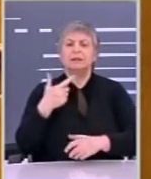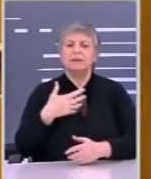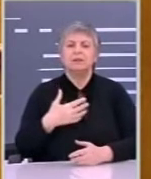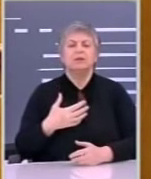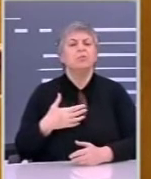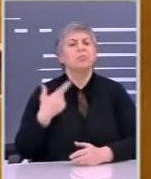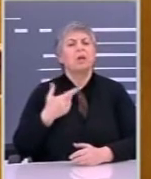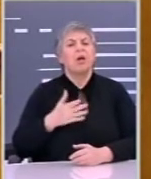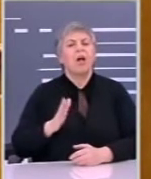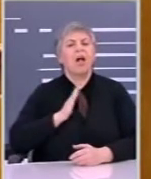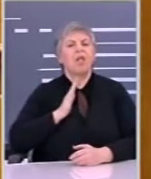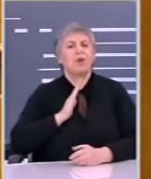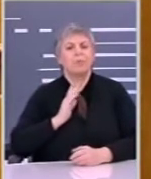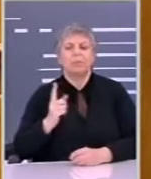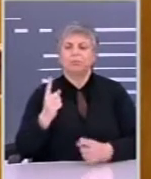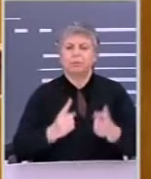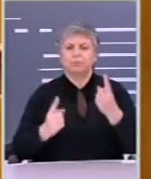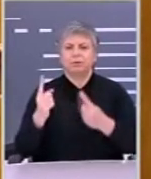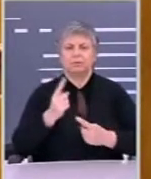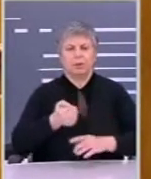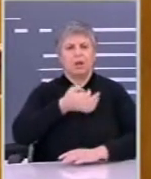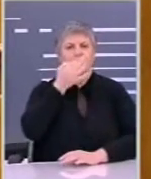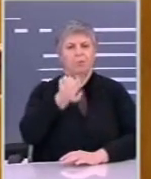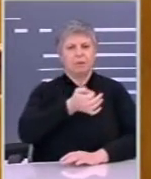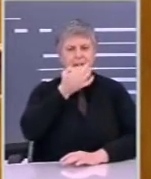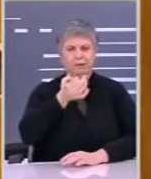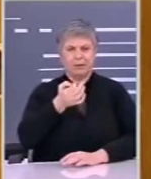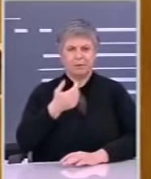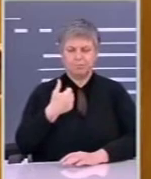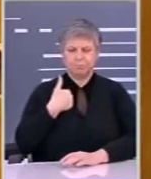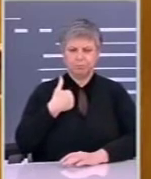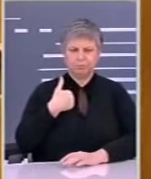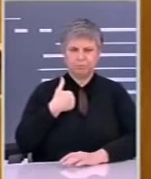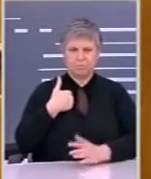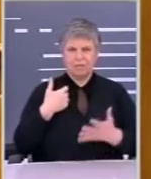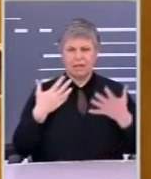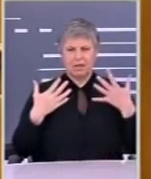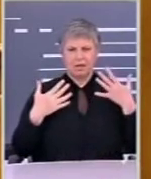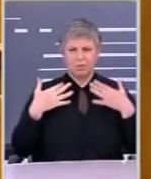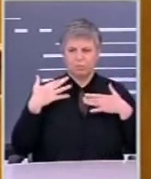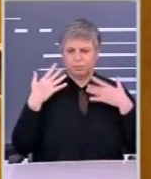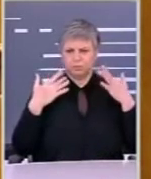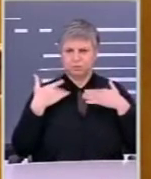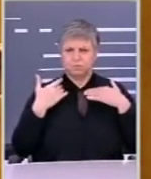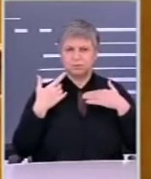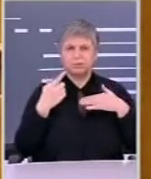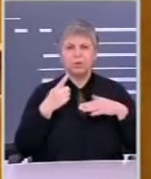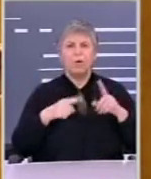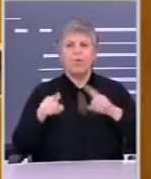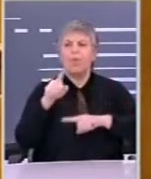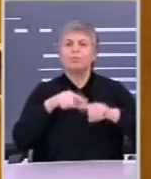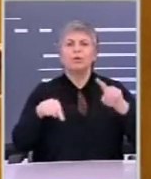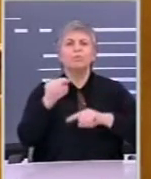που μιλήσανε, όπου πραγματικά εγώ δυσκολεύομαι σε ποιον να αποδώσω το βραβείο. Στον